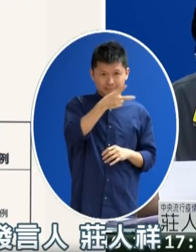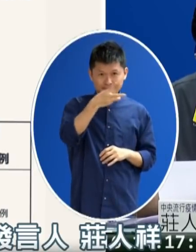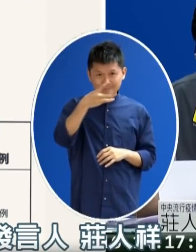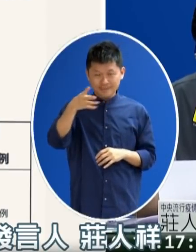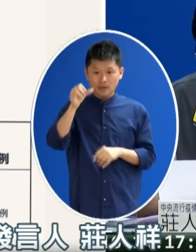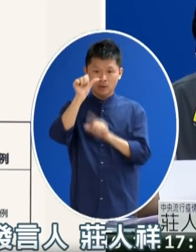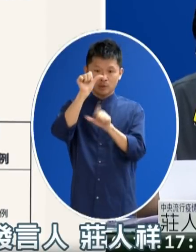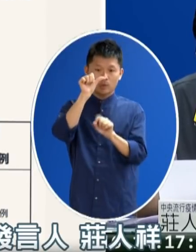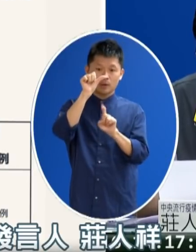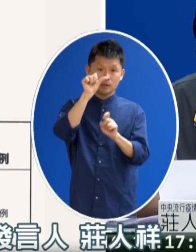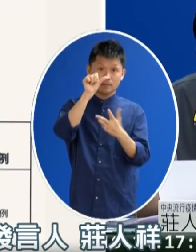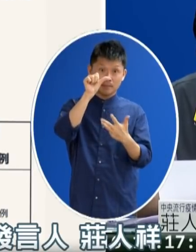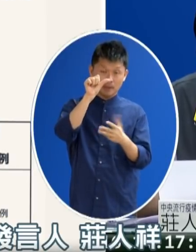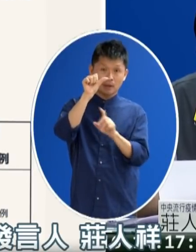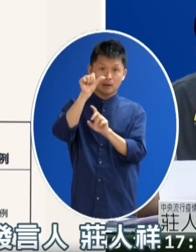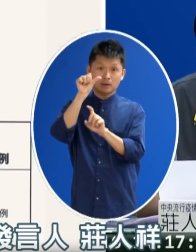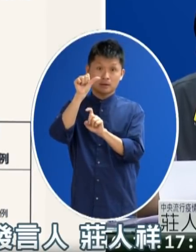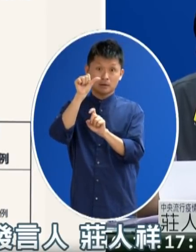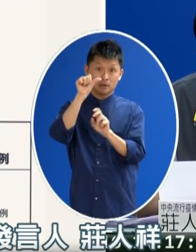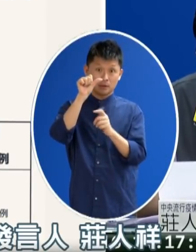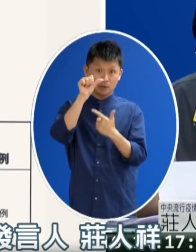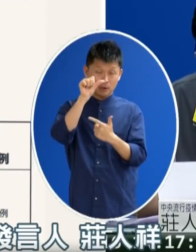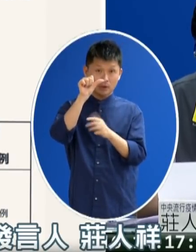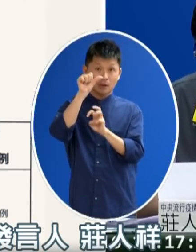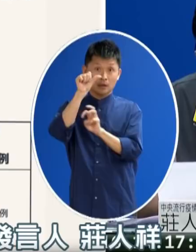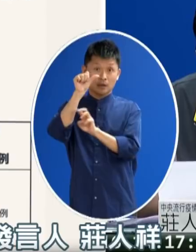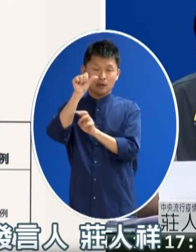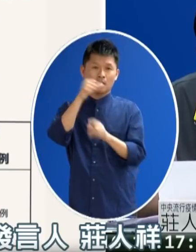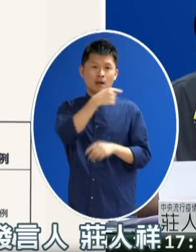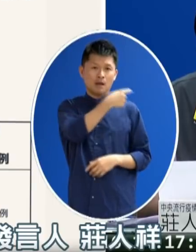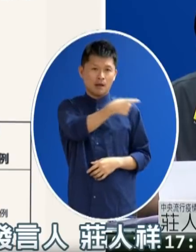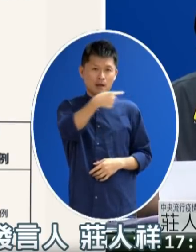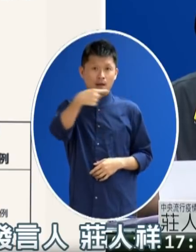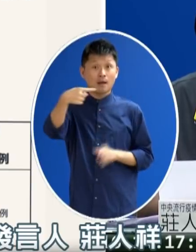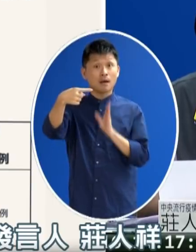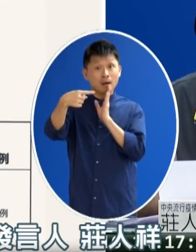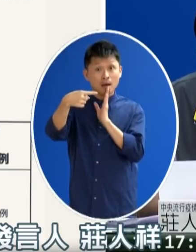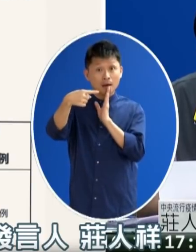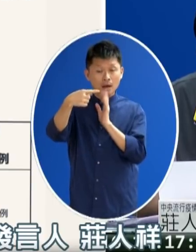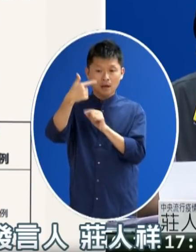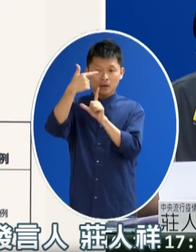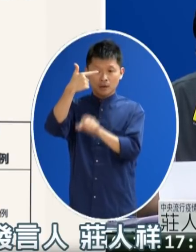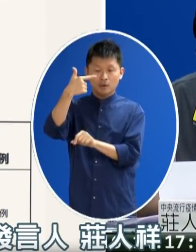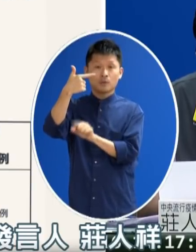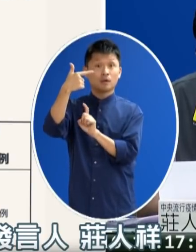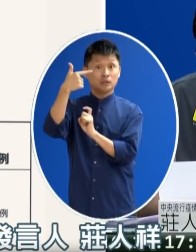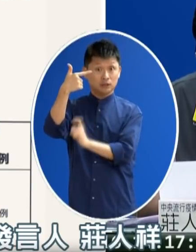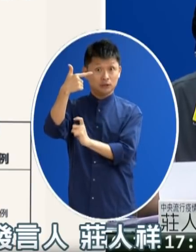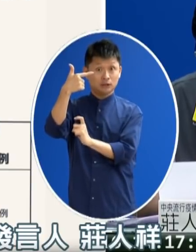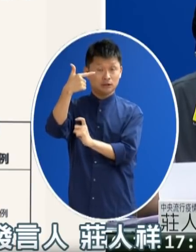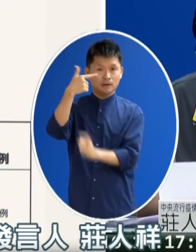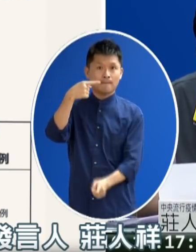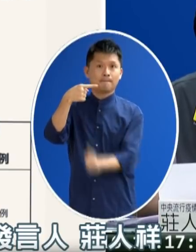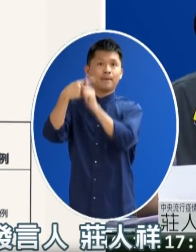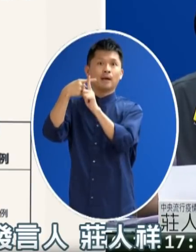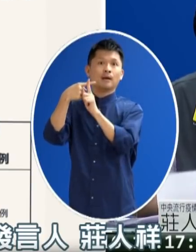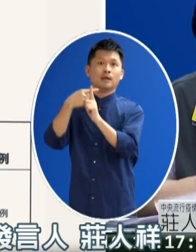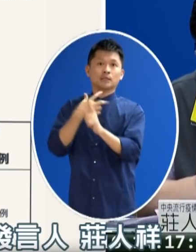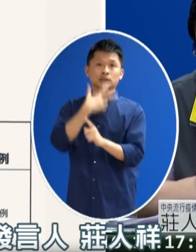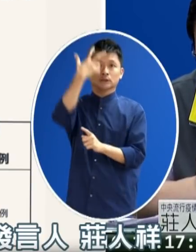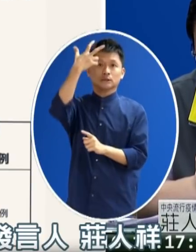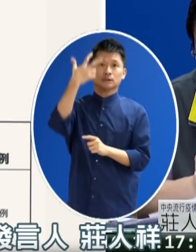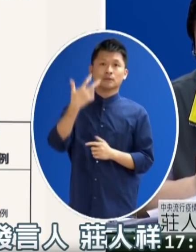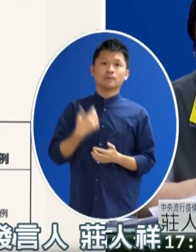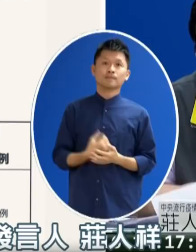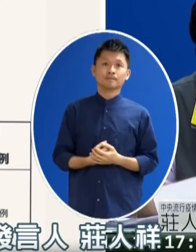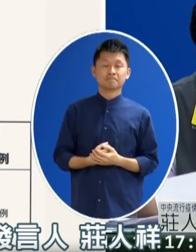到5月18、5月16号。5月31号都是阴性哈，那到6月10号阳性，所以他是不